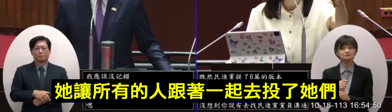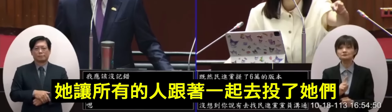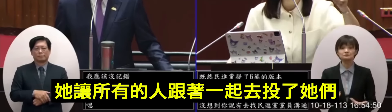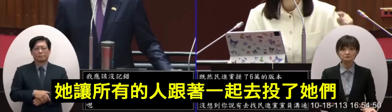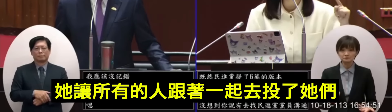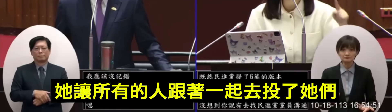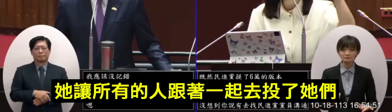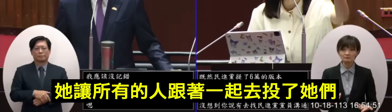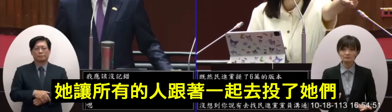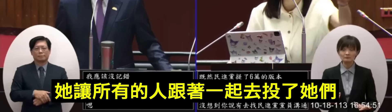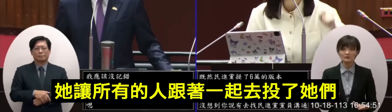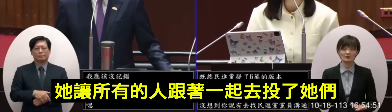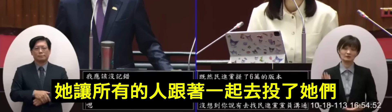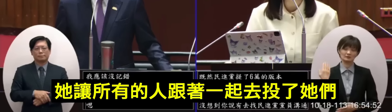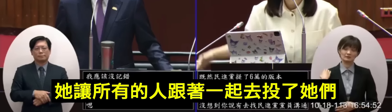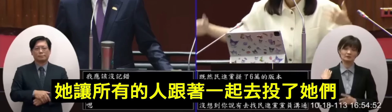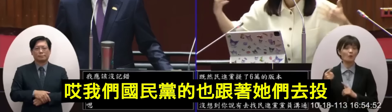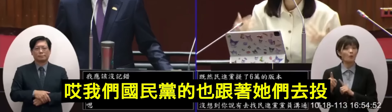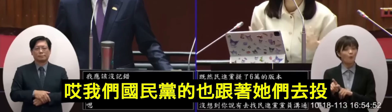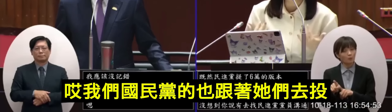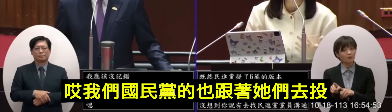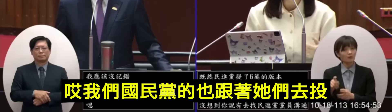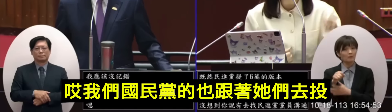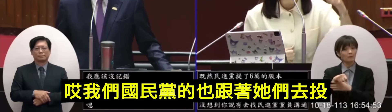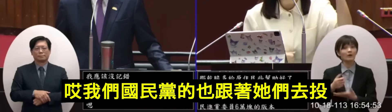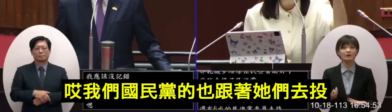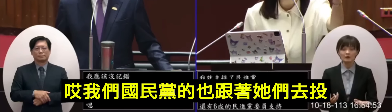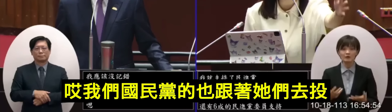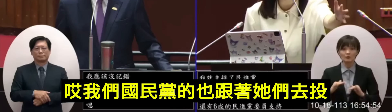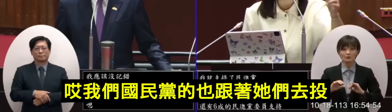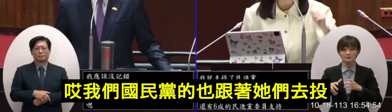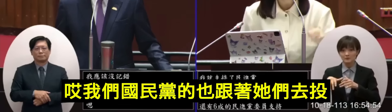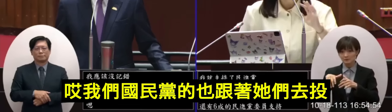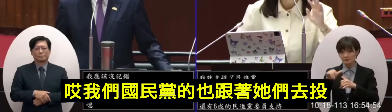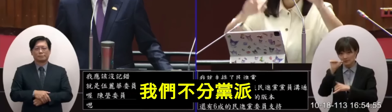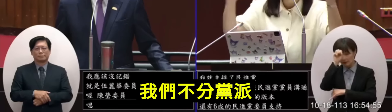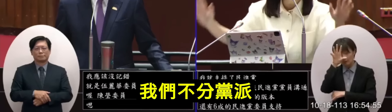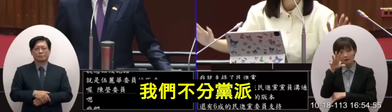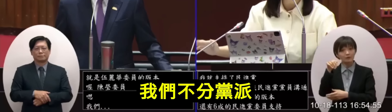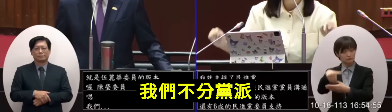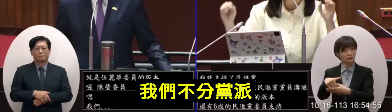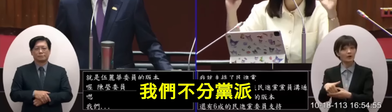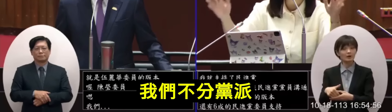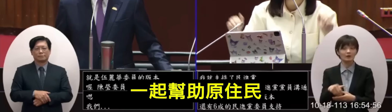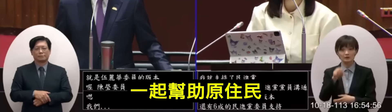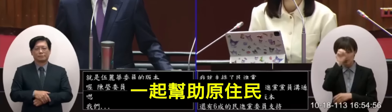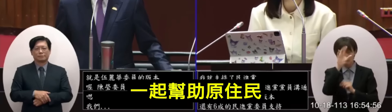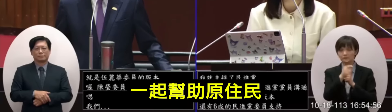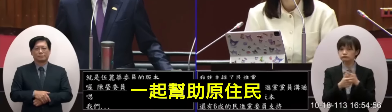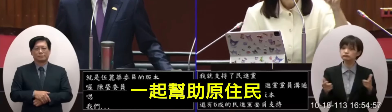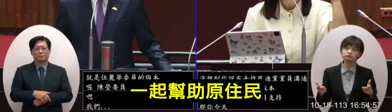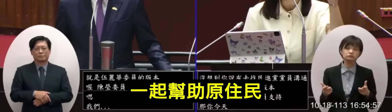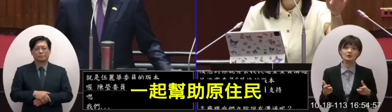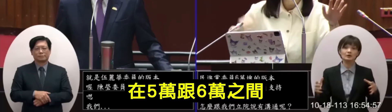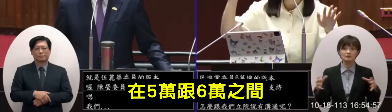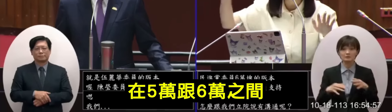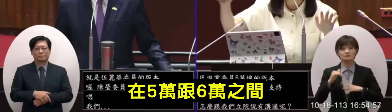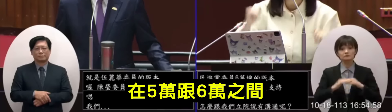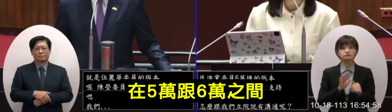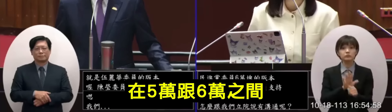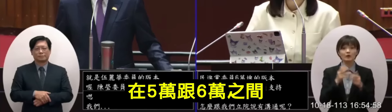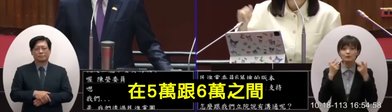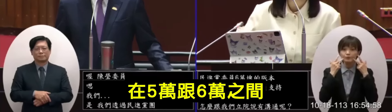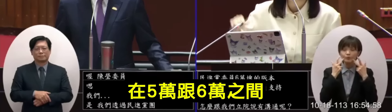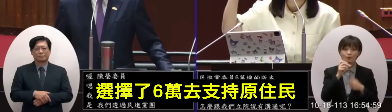那他让所有的人跟着一起去投了他们，哎，我们国民党的也跟着他们去投，我们不分党派一起帮助原住民，在50000